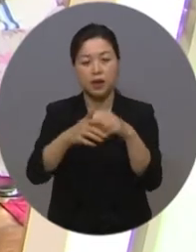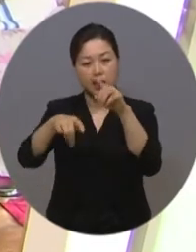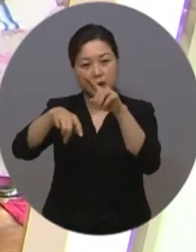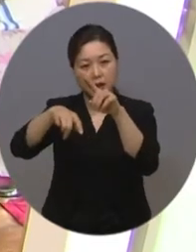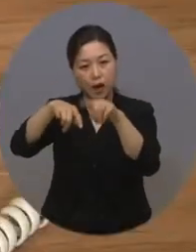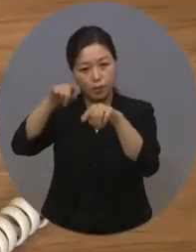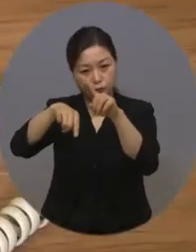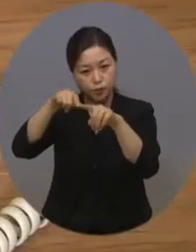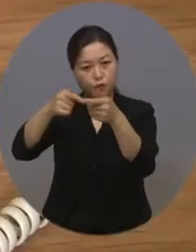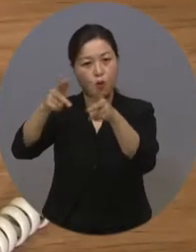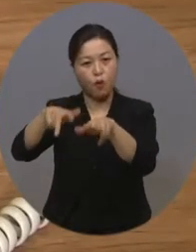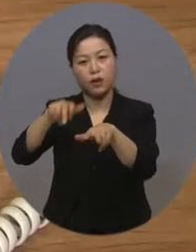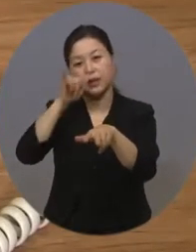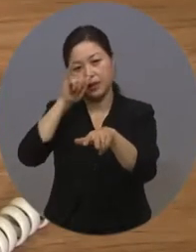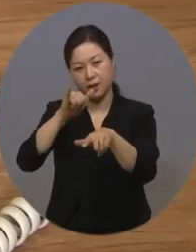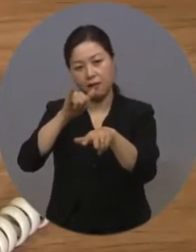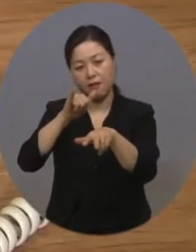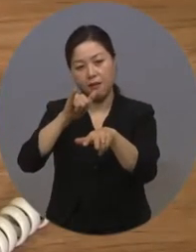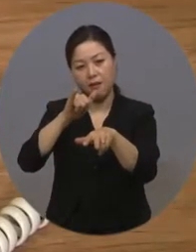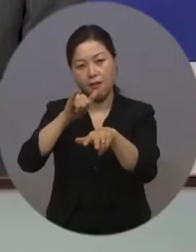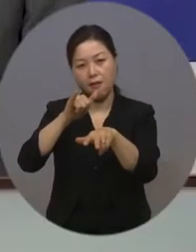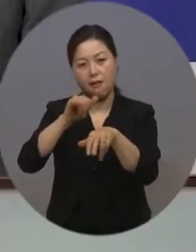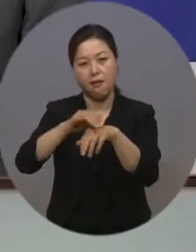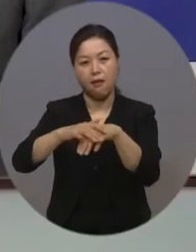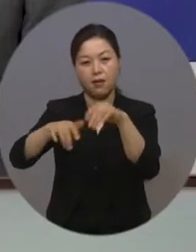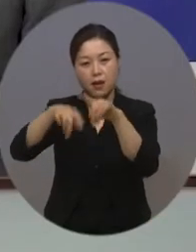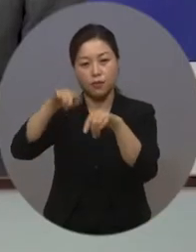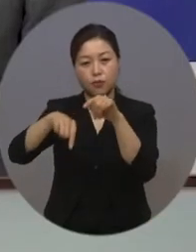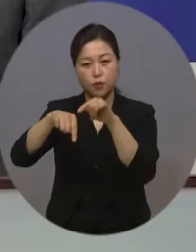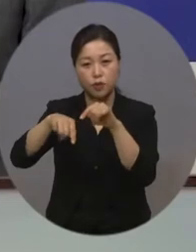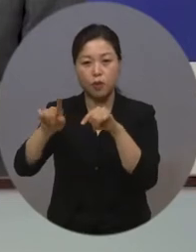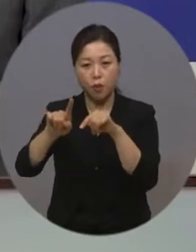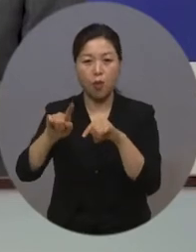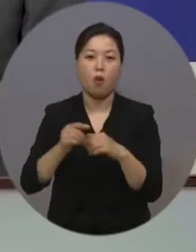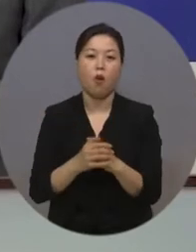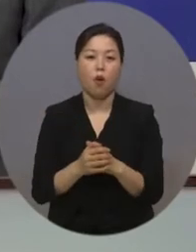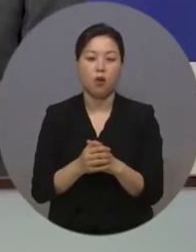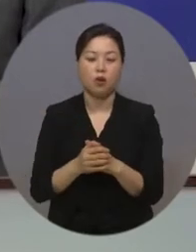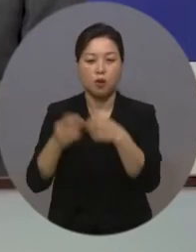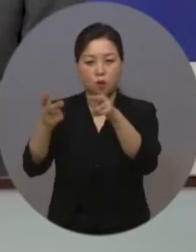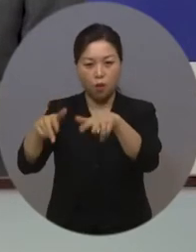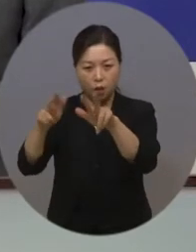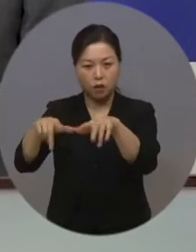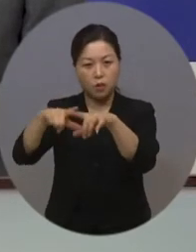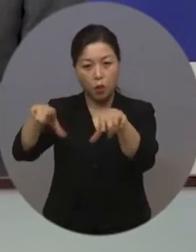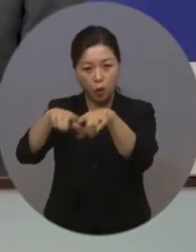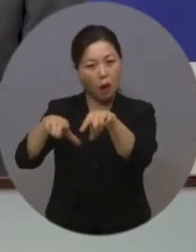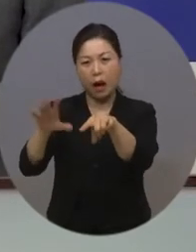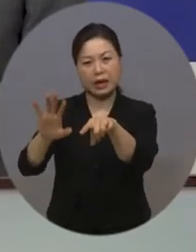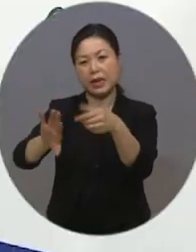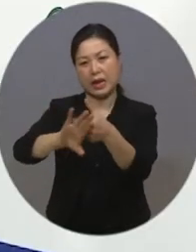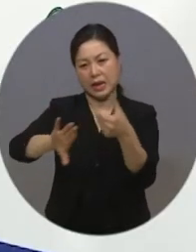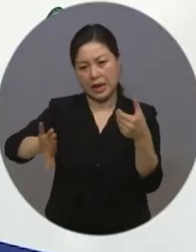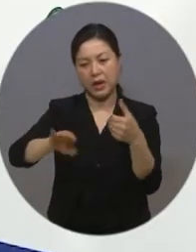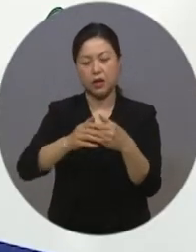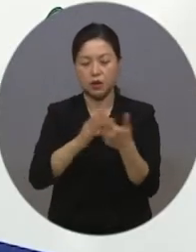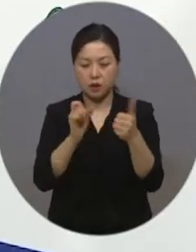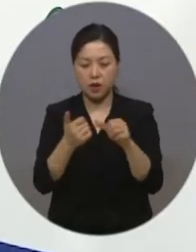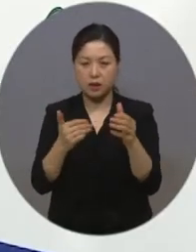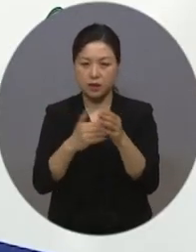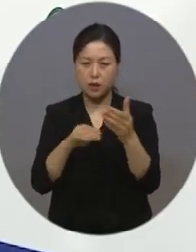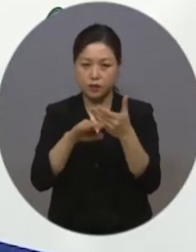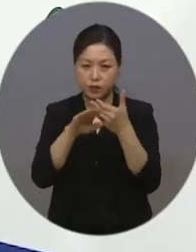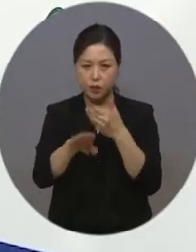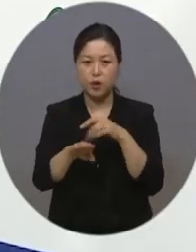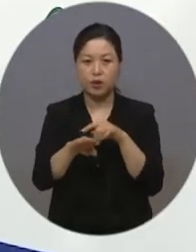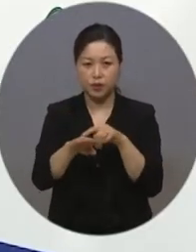땐 용인의 어 20권 은 보통의 그냥 공원이 아니고 추모 수목 공으로 돌아가시면서